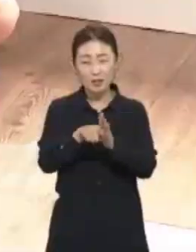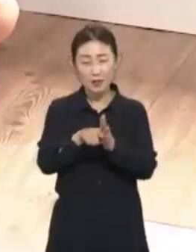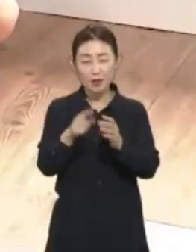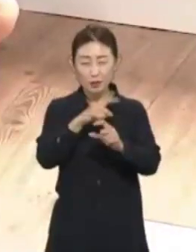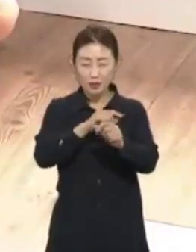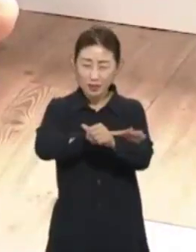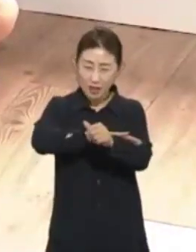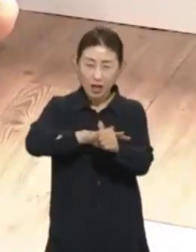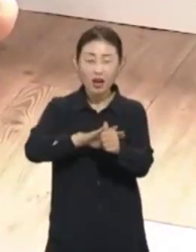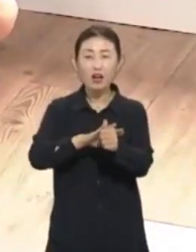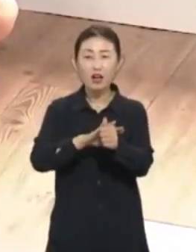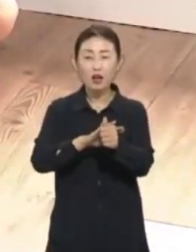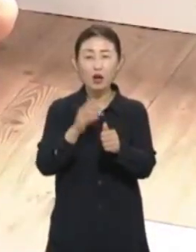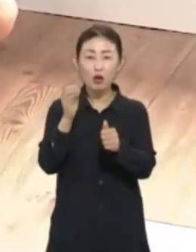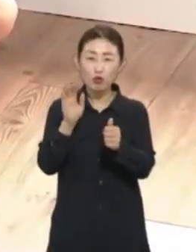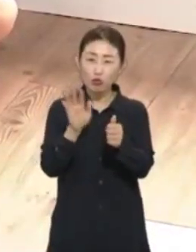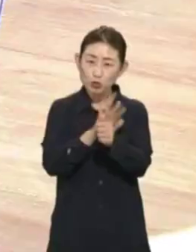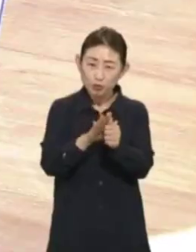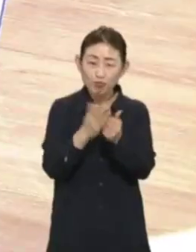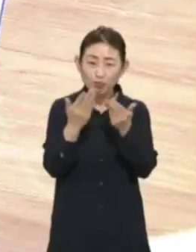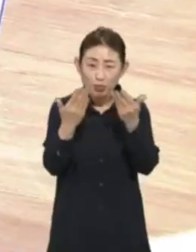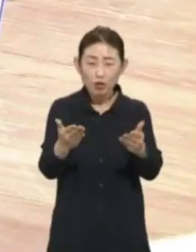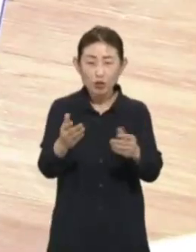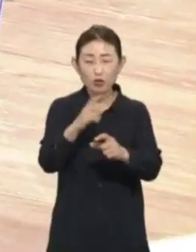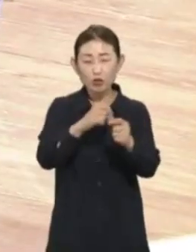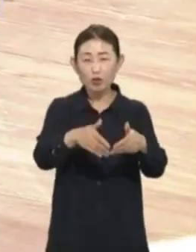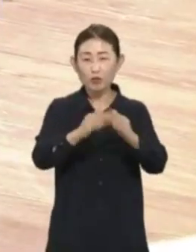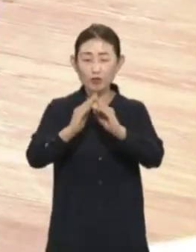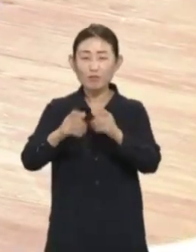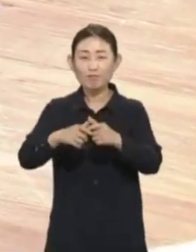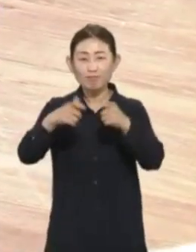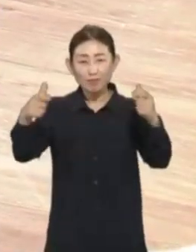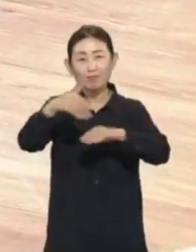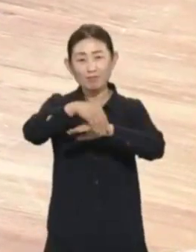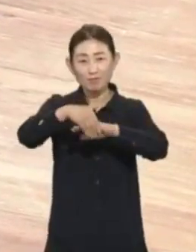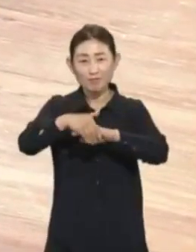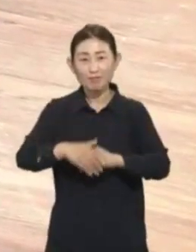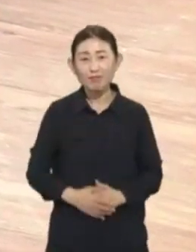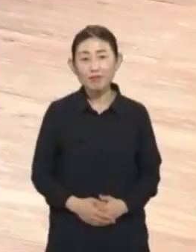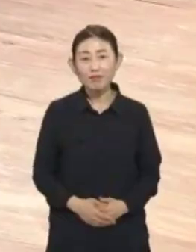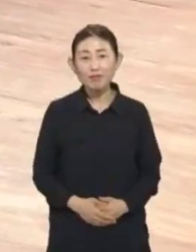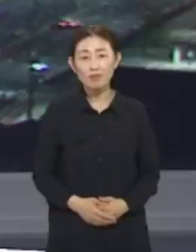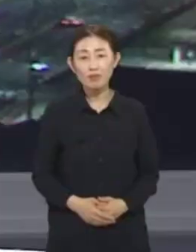갖춘 뒤 추가 확대 여부를 검토할 방침입니다. TJB 양정진입니다.